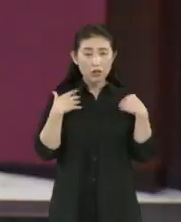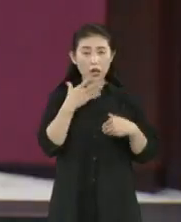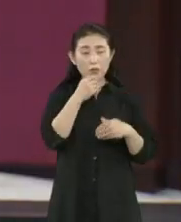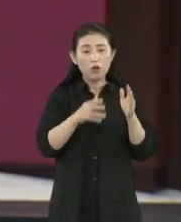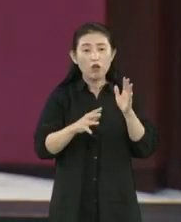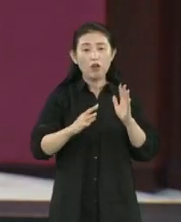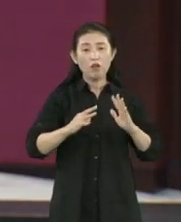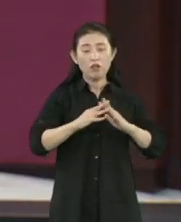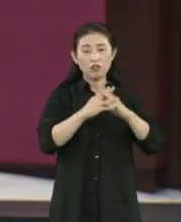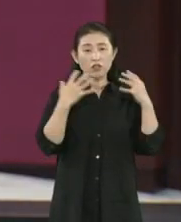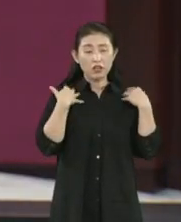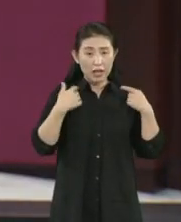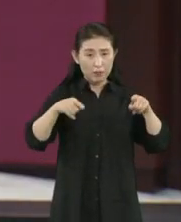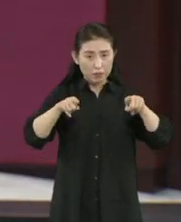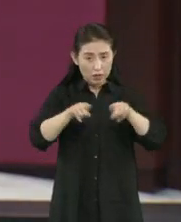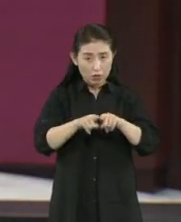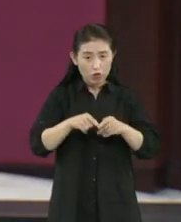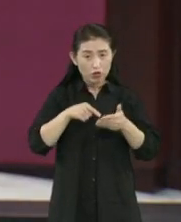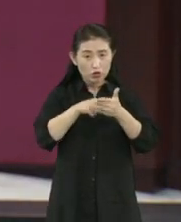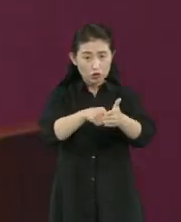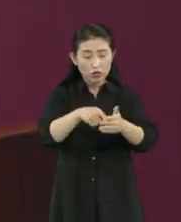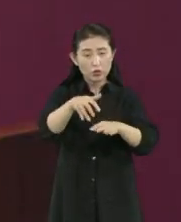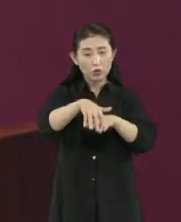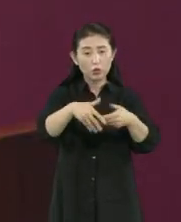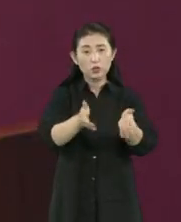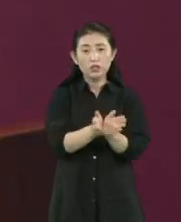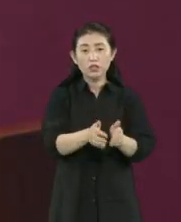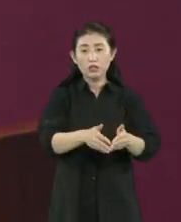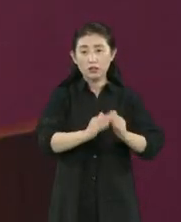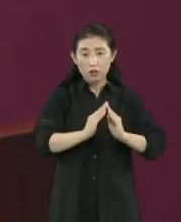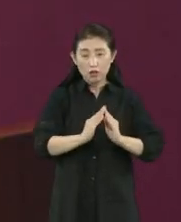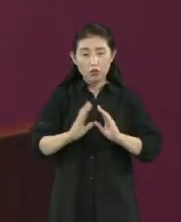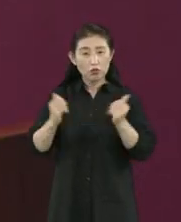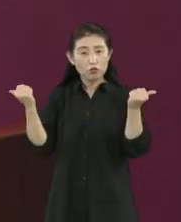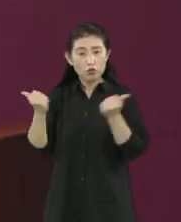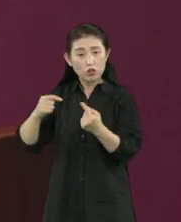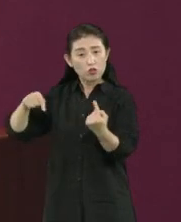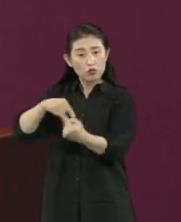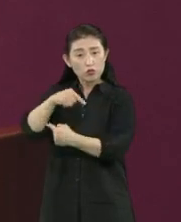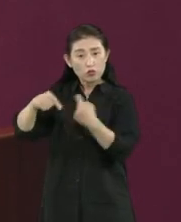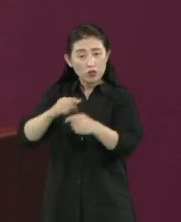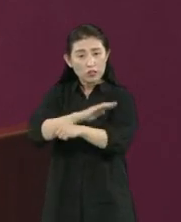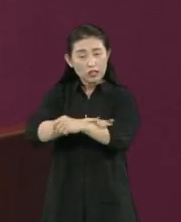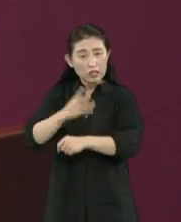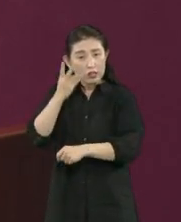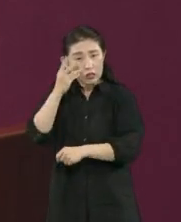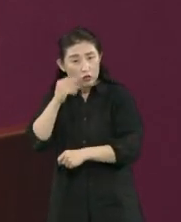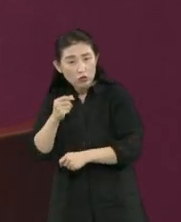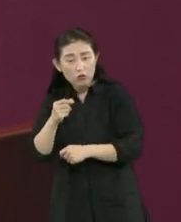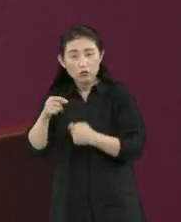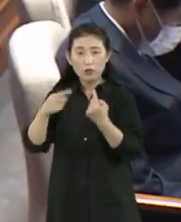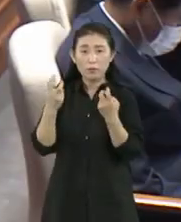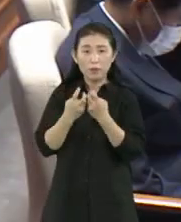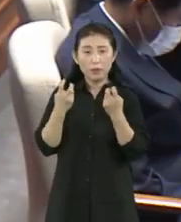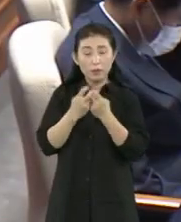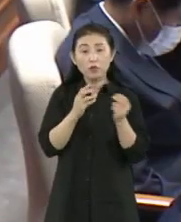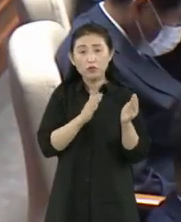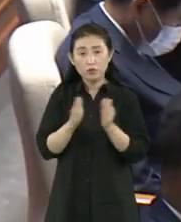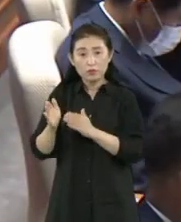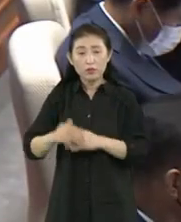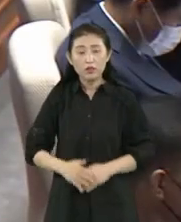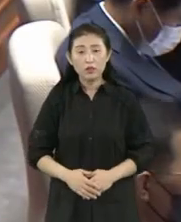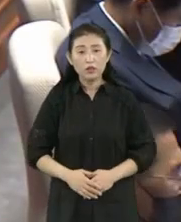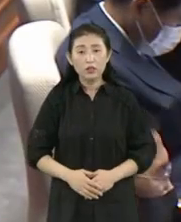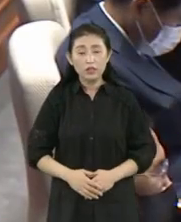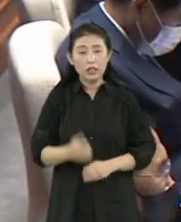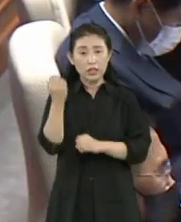복합도시 건설청이 포함된 추진단이 꾸려지고 국회 운영의 비효율을 최소화하는 방안도 마련됩니다.